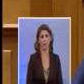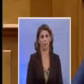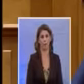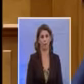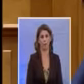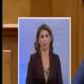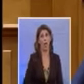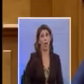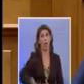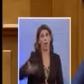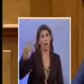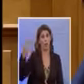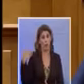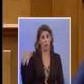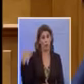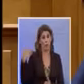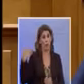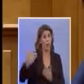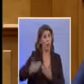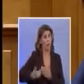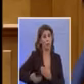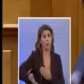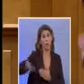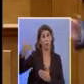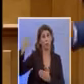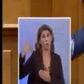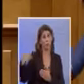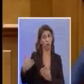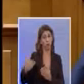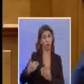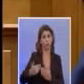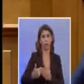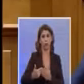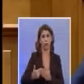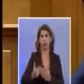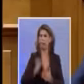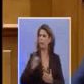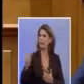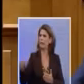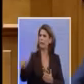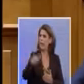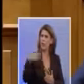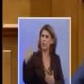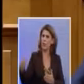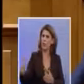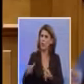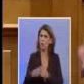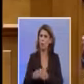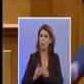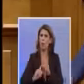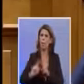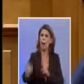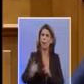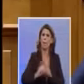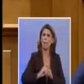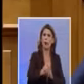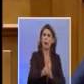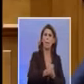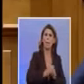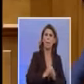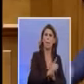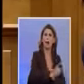προηγούμενο διάστημα κάποια στελέχη σας πήγαινε ερχόντουσαν στα κανάλια, σε συγκεκριμένο κανάλι στο